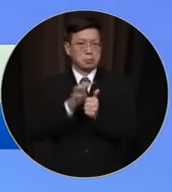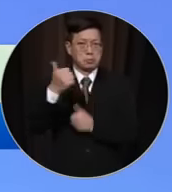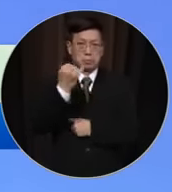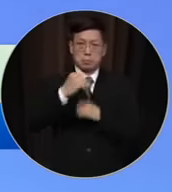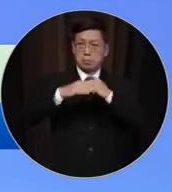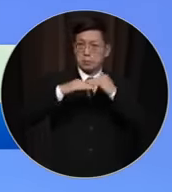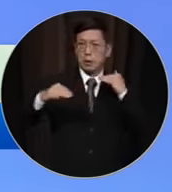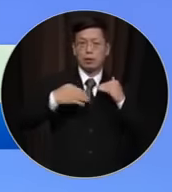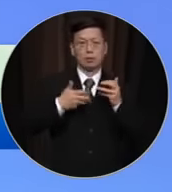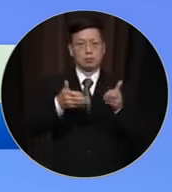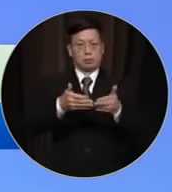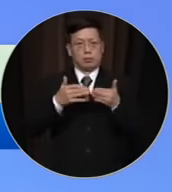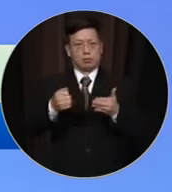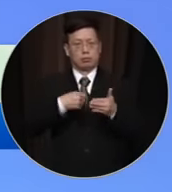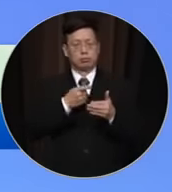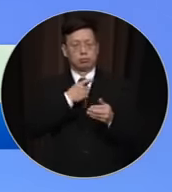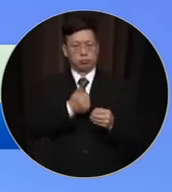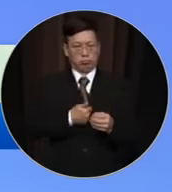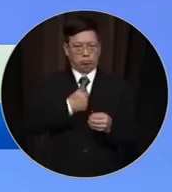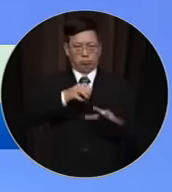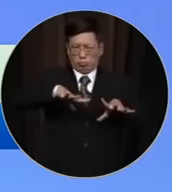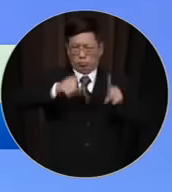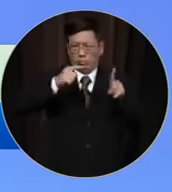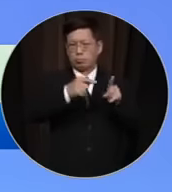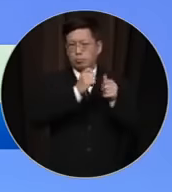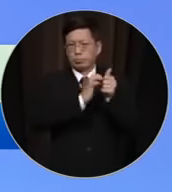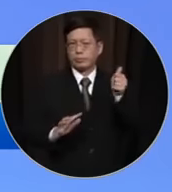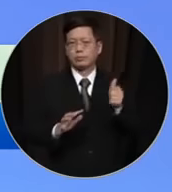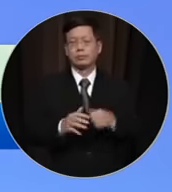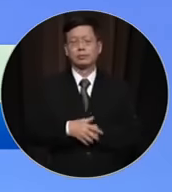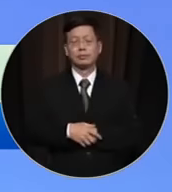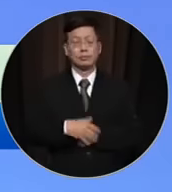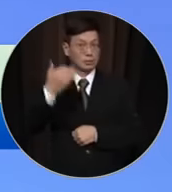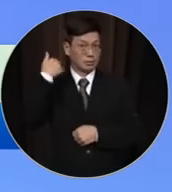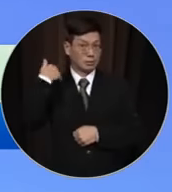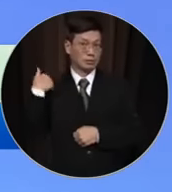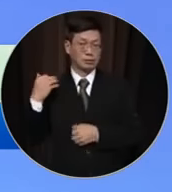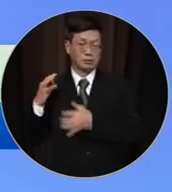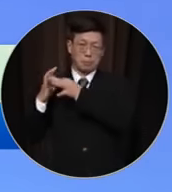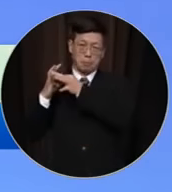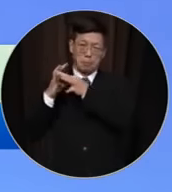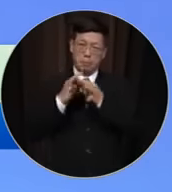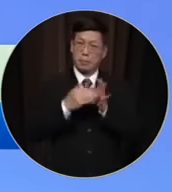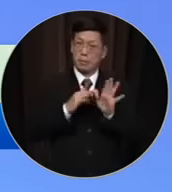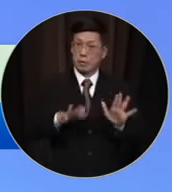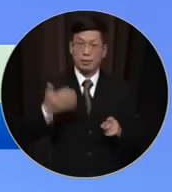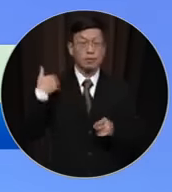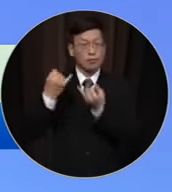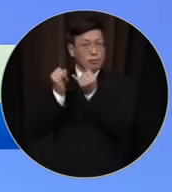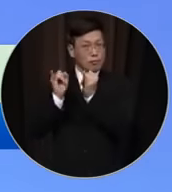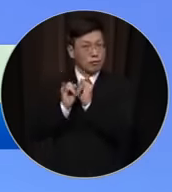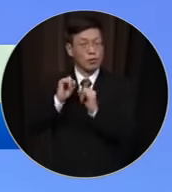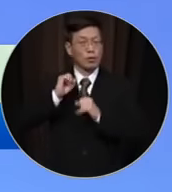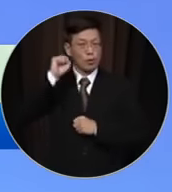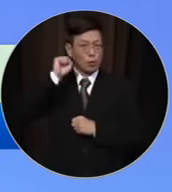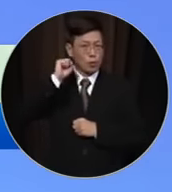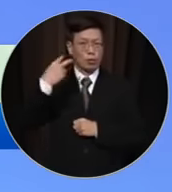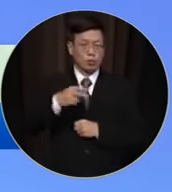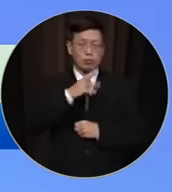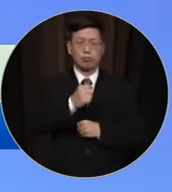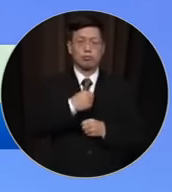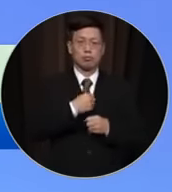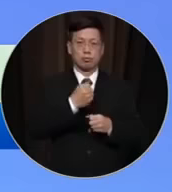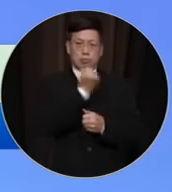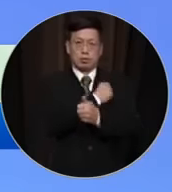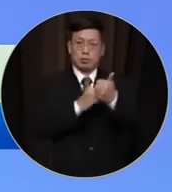等里面的重要的一个始祖。一路走来，从过往的妇女运动到后来担任劳委会主委的任内，我